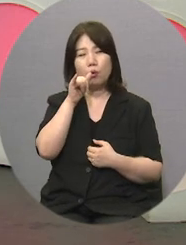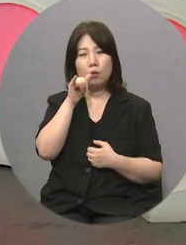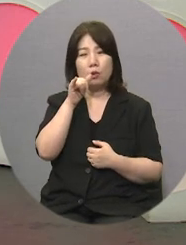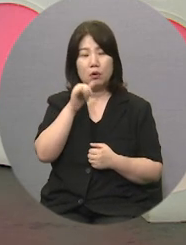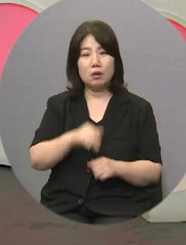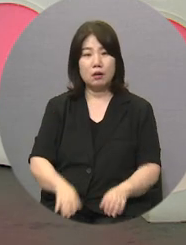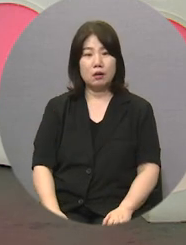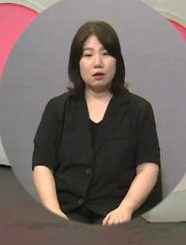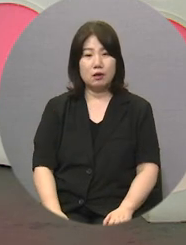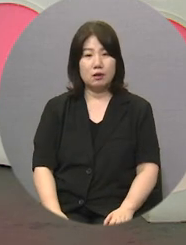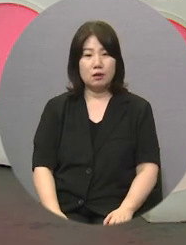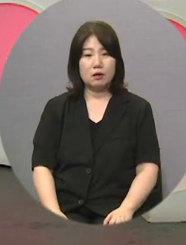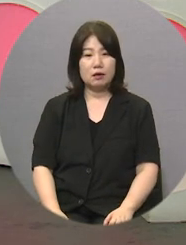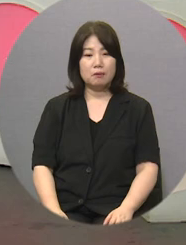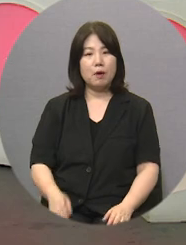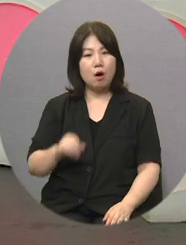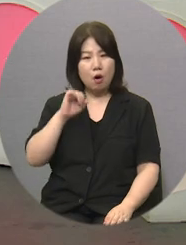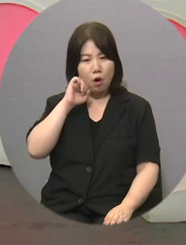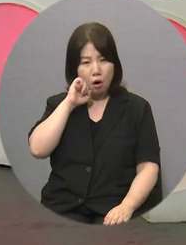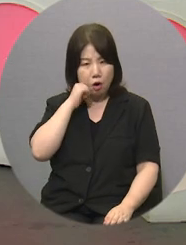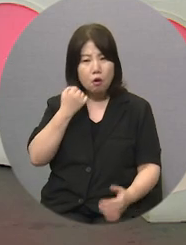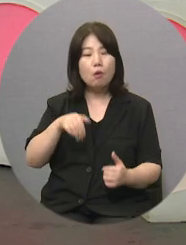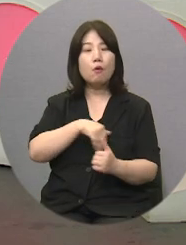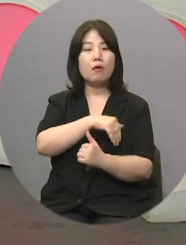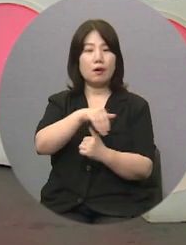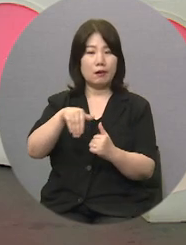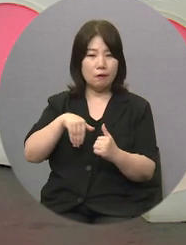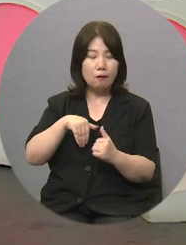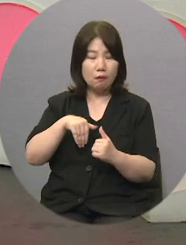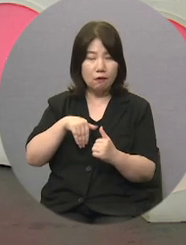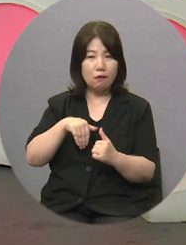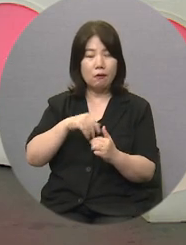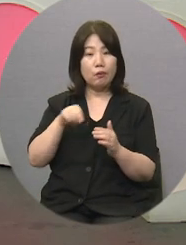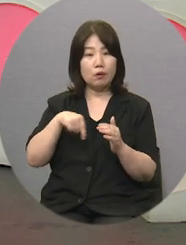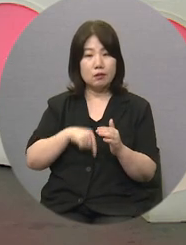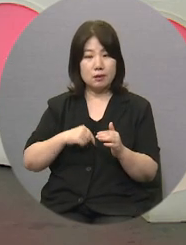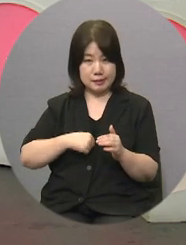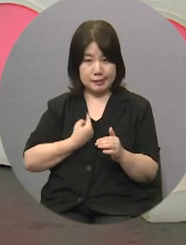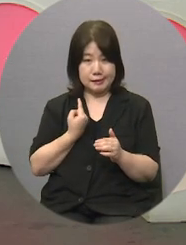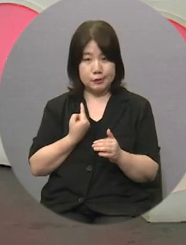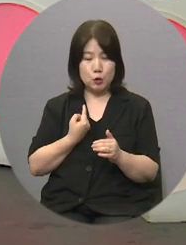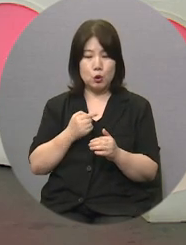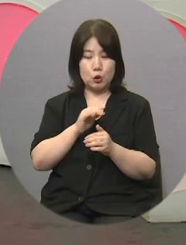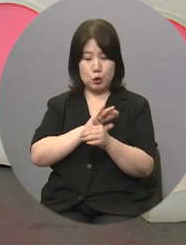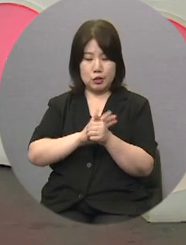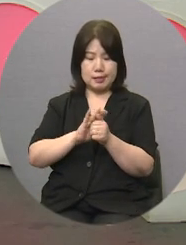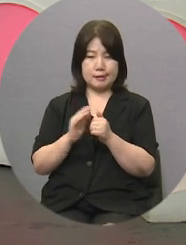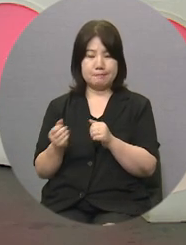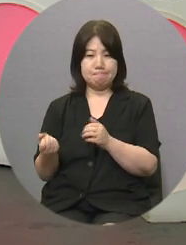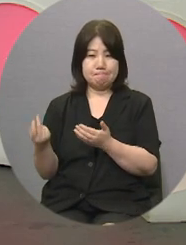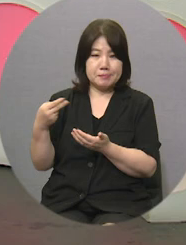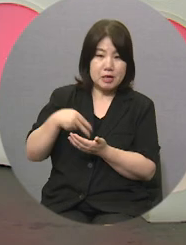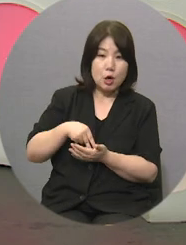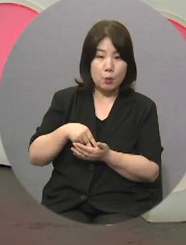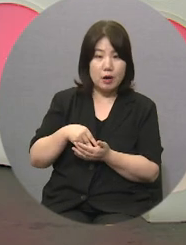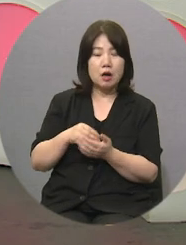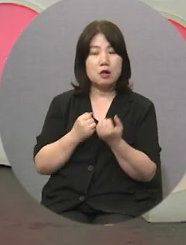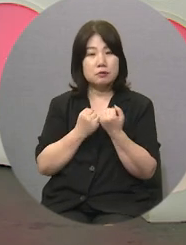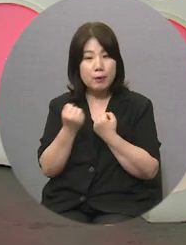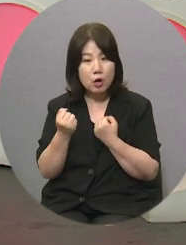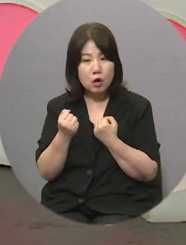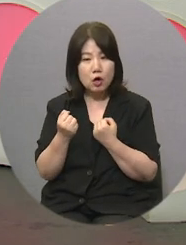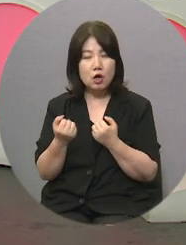있어요. 네. 그래서 어려운 환경이라도 내 스스로가 일단은 극복할 수 있는 이런 마음의 자세라든지 스스로 되도록 극복을